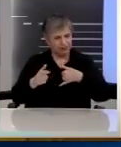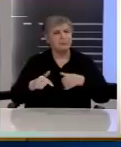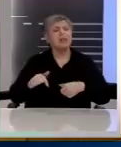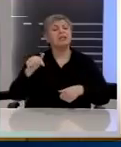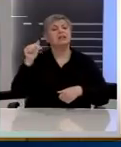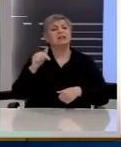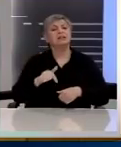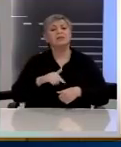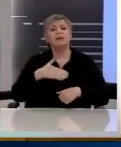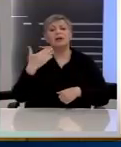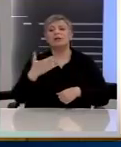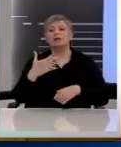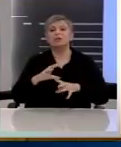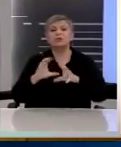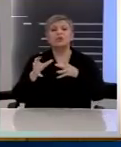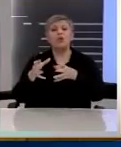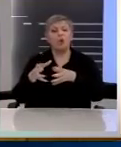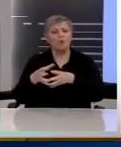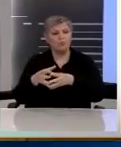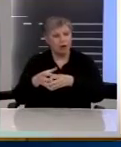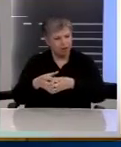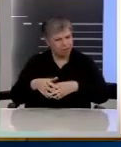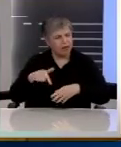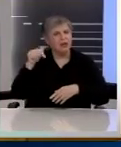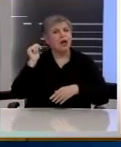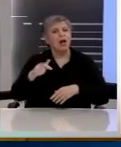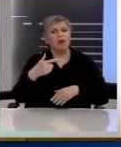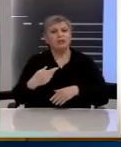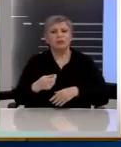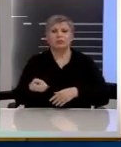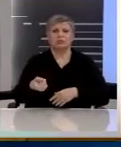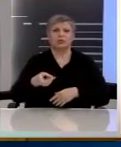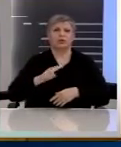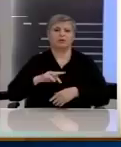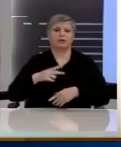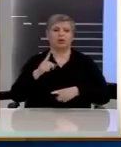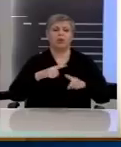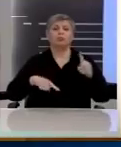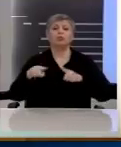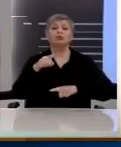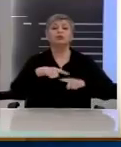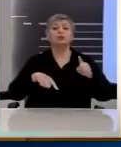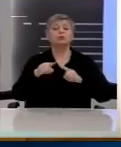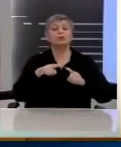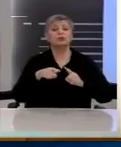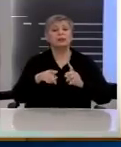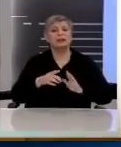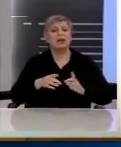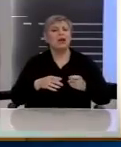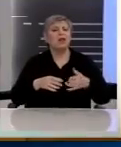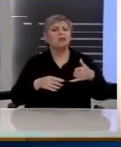δίωξη εκβιαστών, καταθέτω το άνοιγμα του λογαριασμού τηλεφώνου μου και το ποιος είναι ο καλόν. Ο καλόν, κυρίες και κύριοι